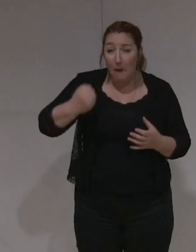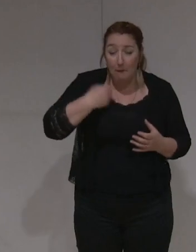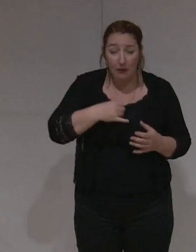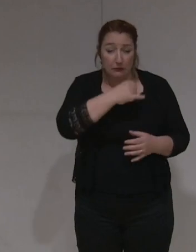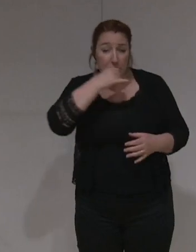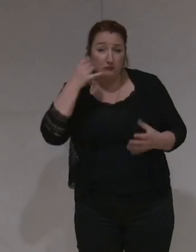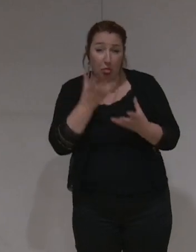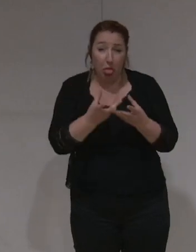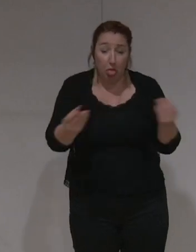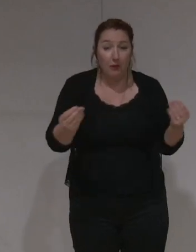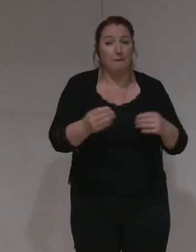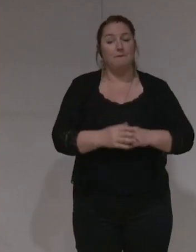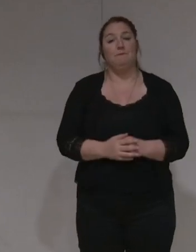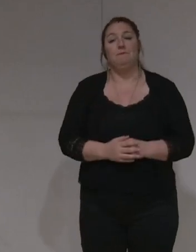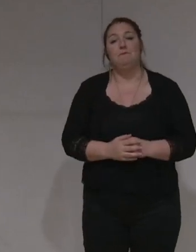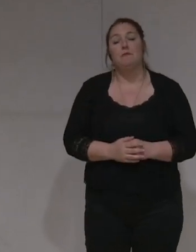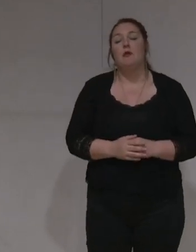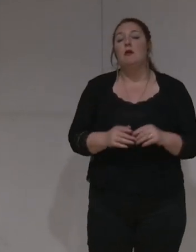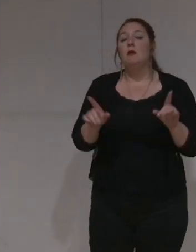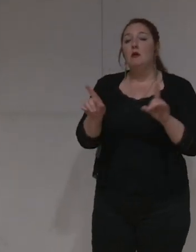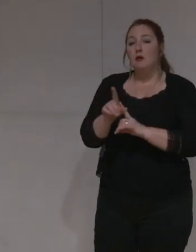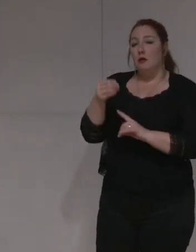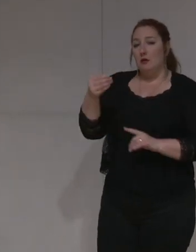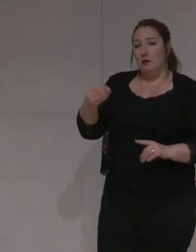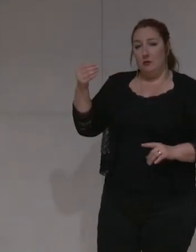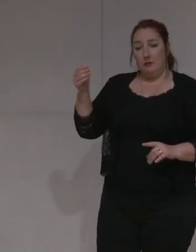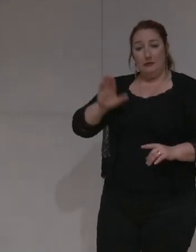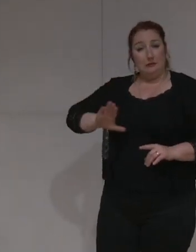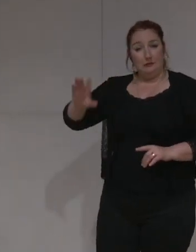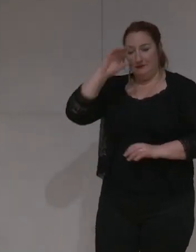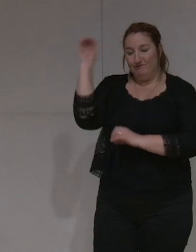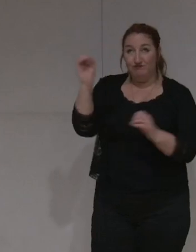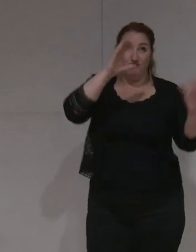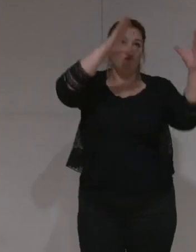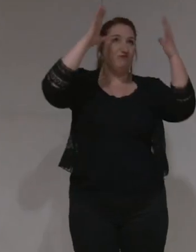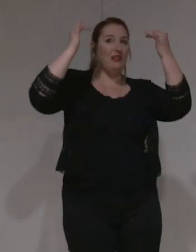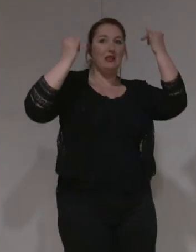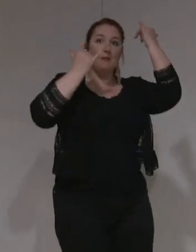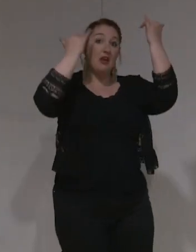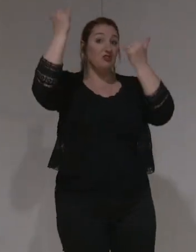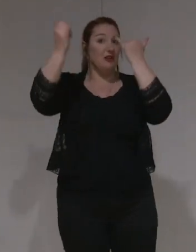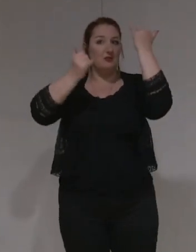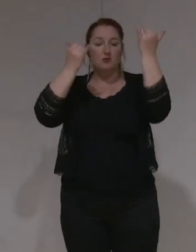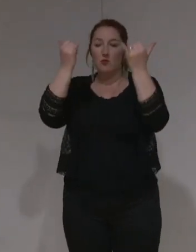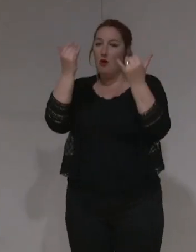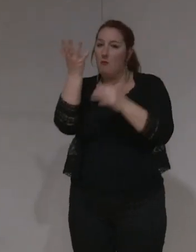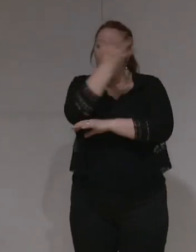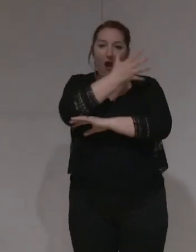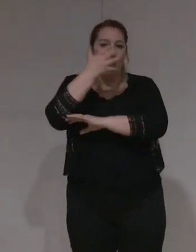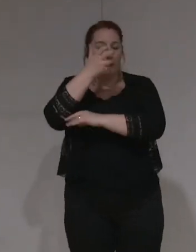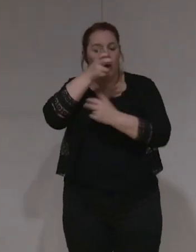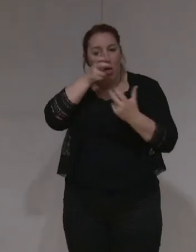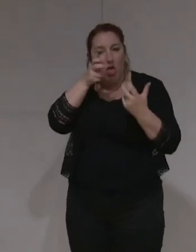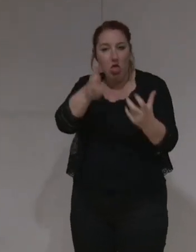et puis dans cet imaginaire de de Mario Merz il y a aussi ce cette fascination pour l'Afrique et